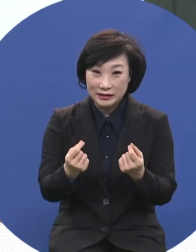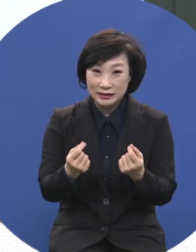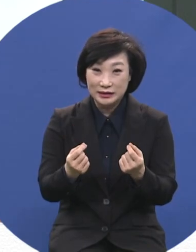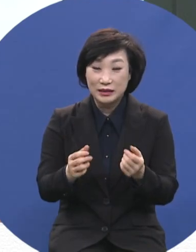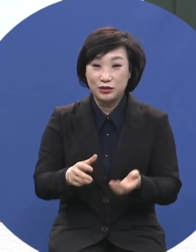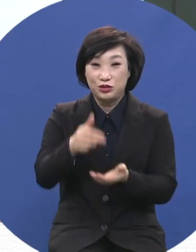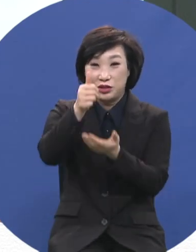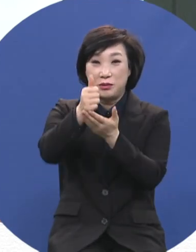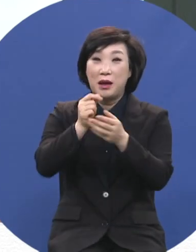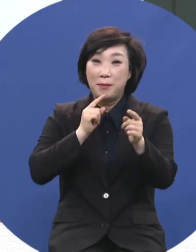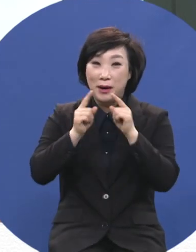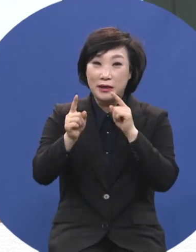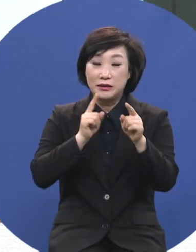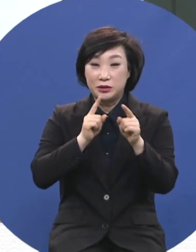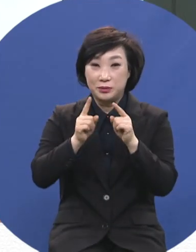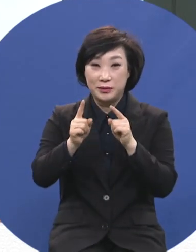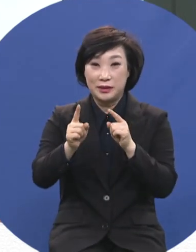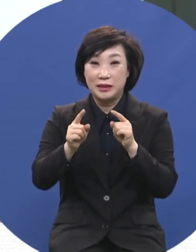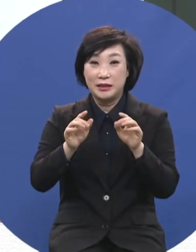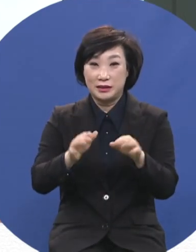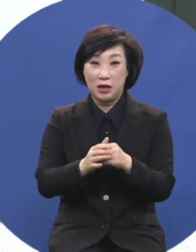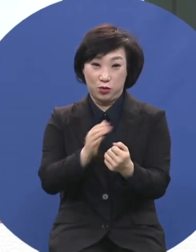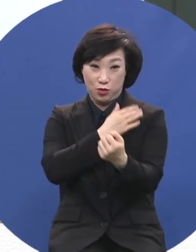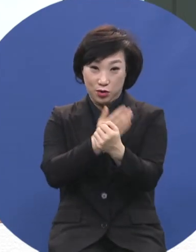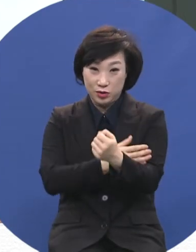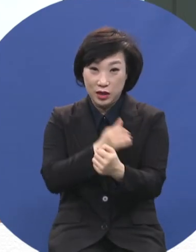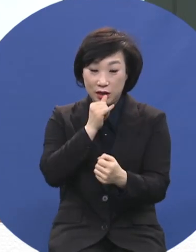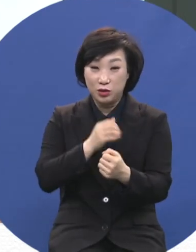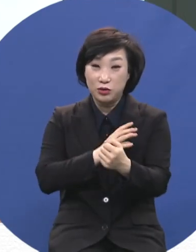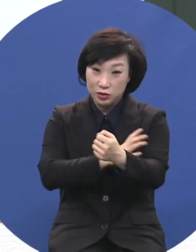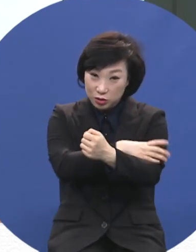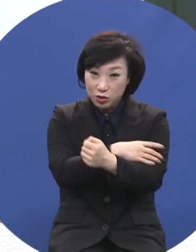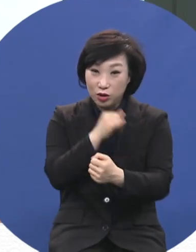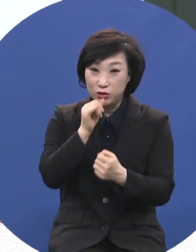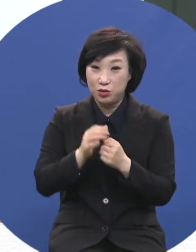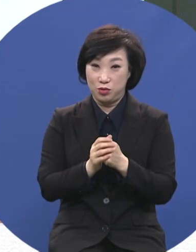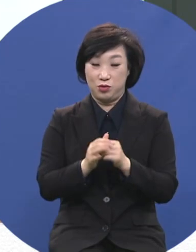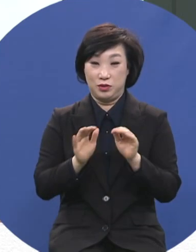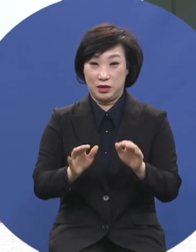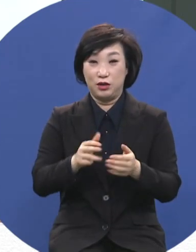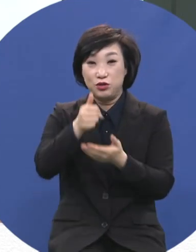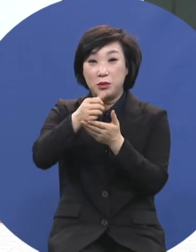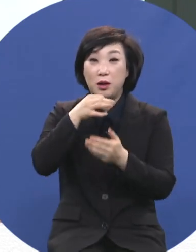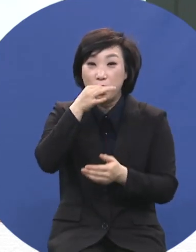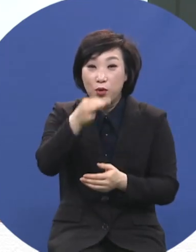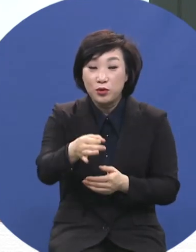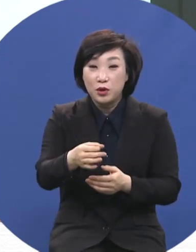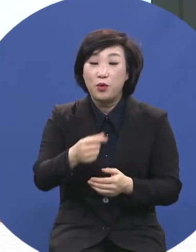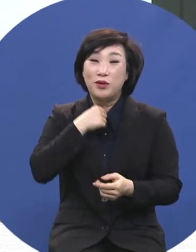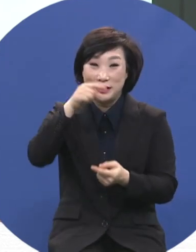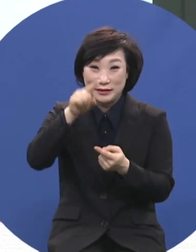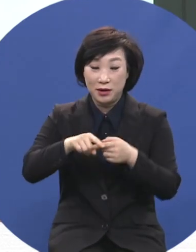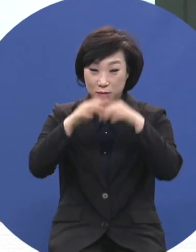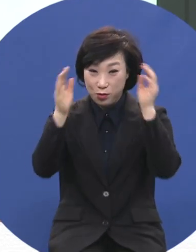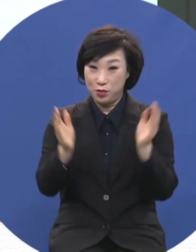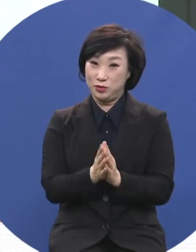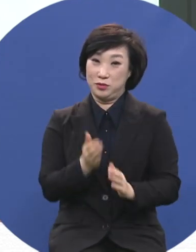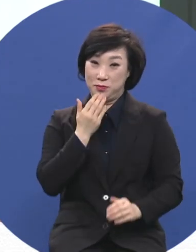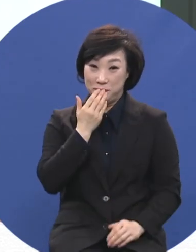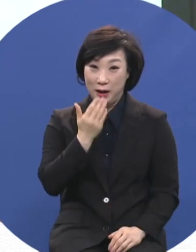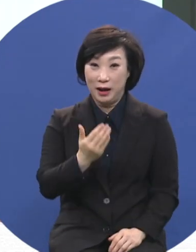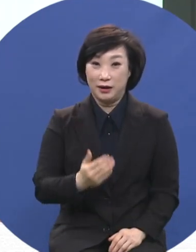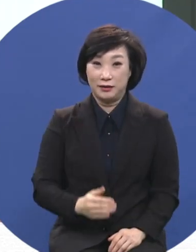이렇게 주님의 말씀이 권세 있고 능력 있고 그 목소리가 하고 싶은 대로 다